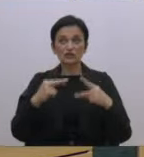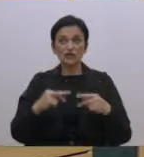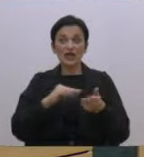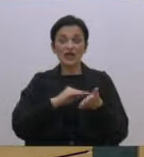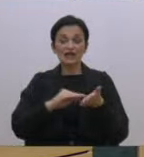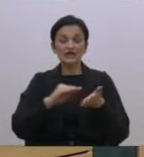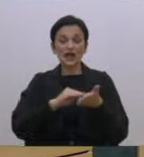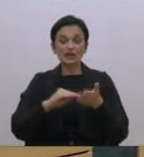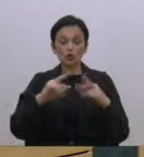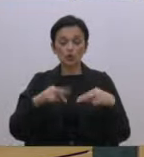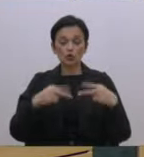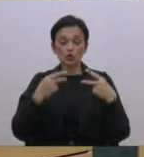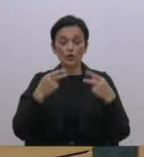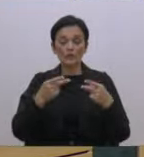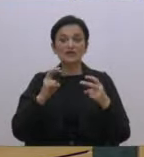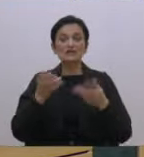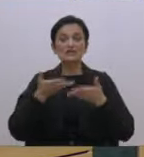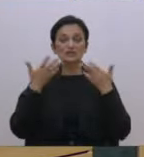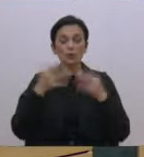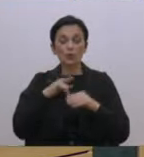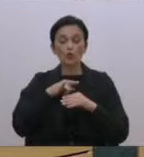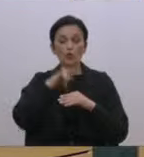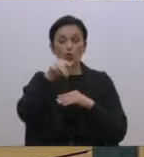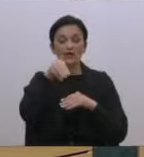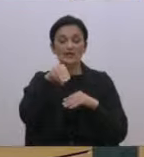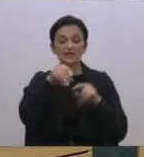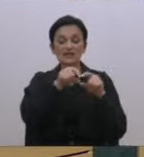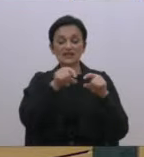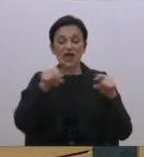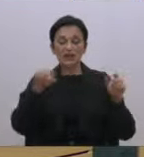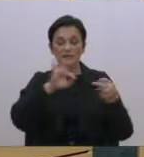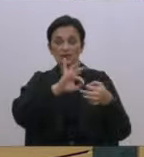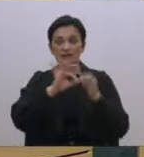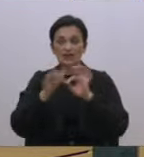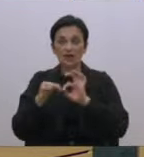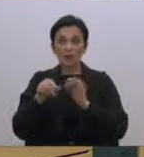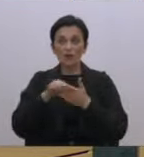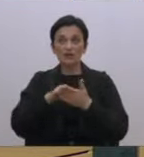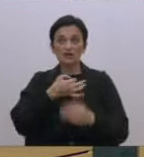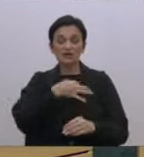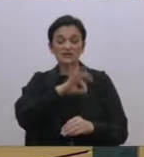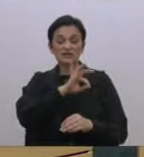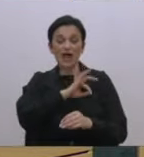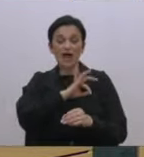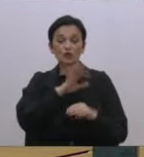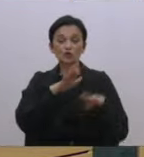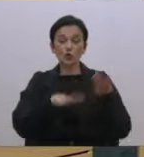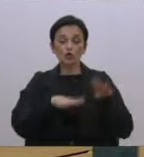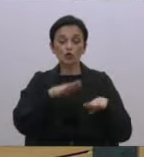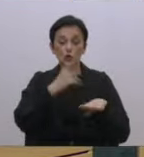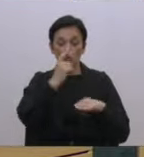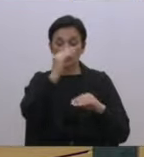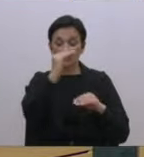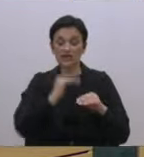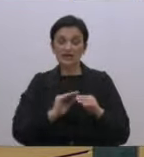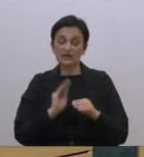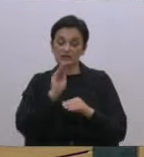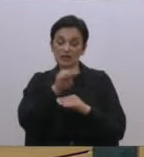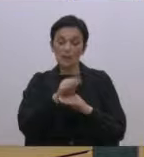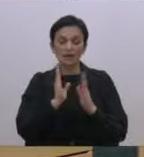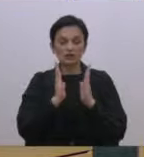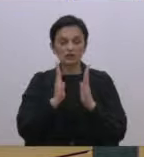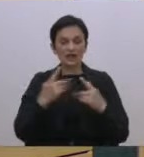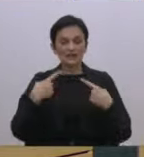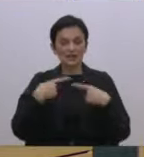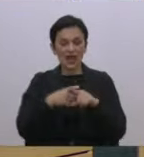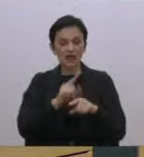რედაქტიულად იცვლება ზემსუბუქი საჰაერო ხომალდის ტერმინის განმარტება, რომელიც საფუძველზე სააგენტო გარდა წონის კრიტერიუმისა დამატებით განსაზღვროს